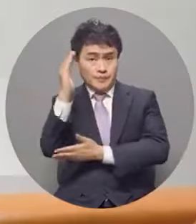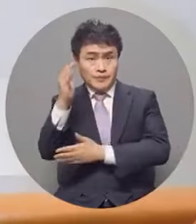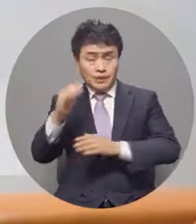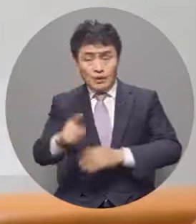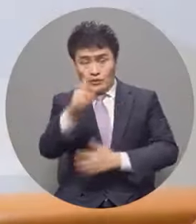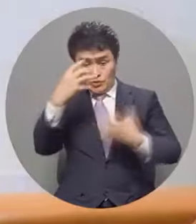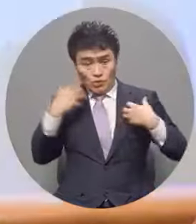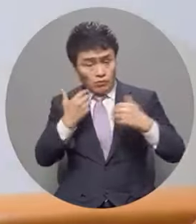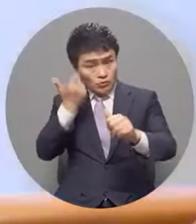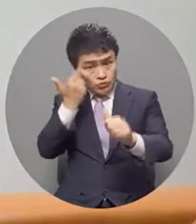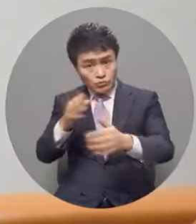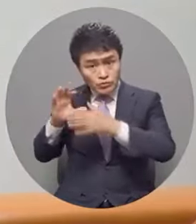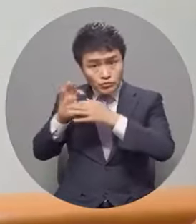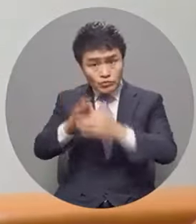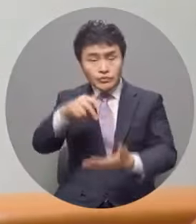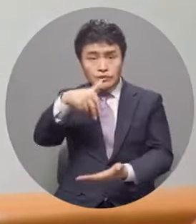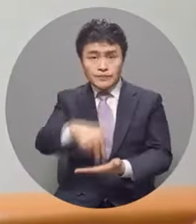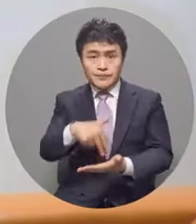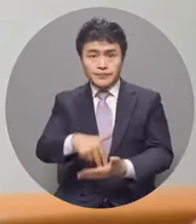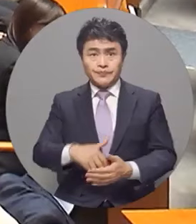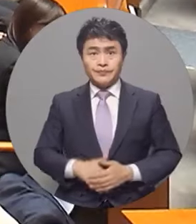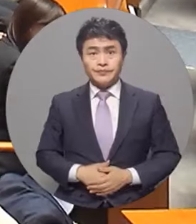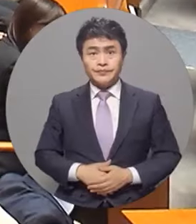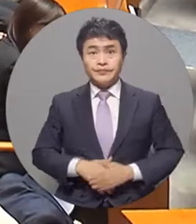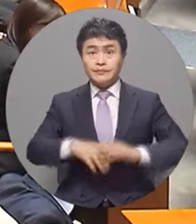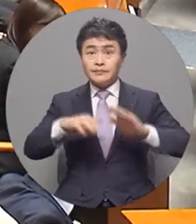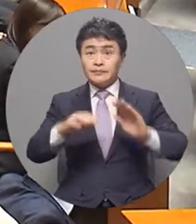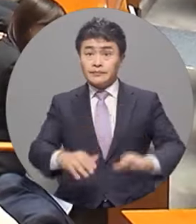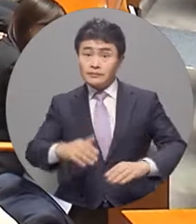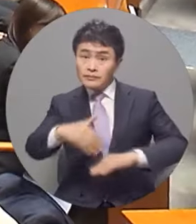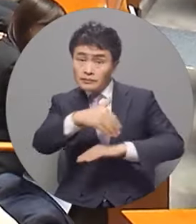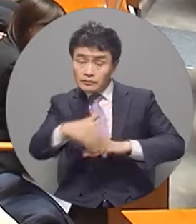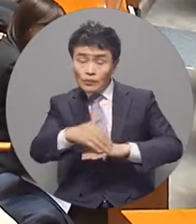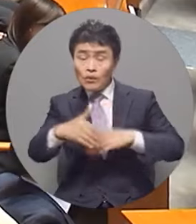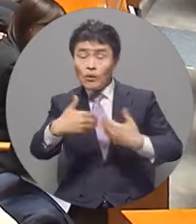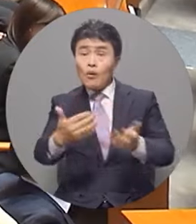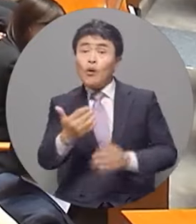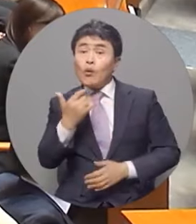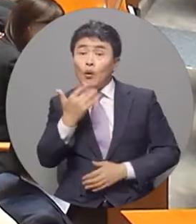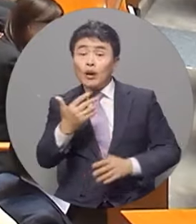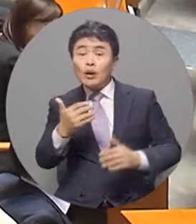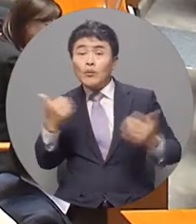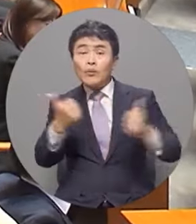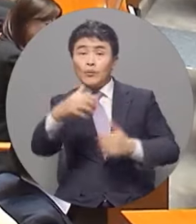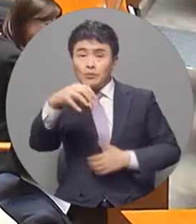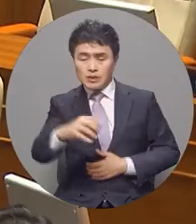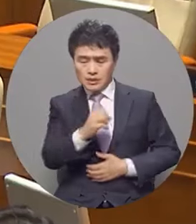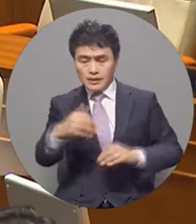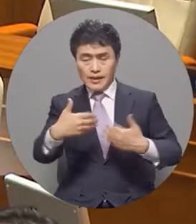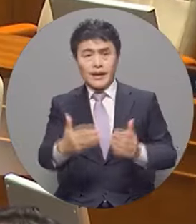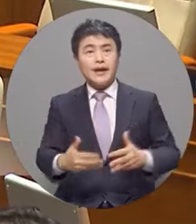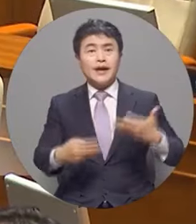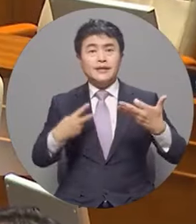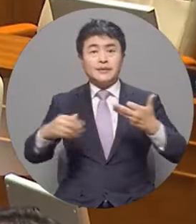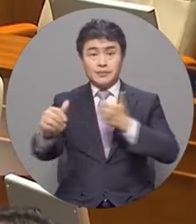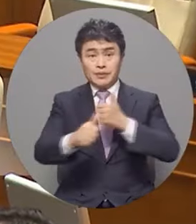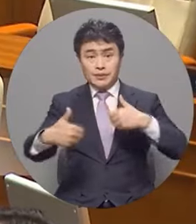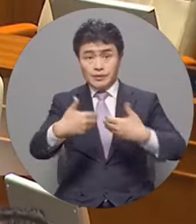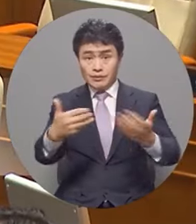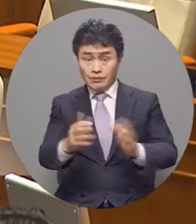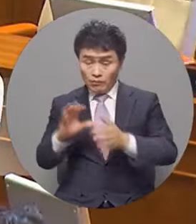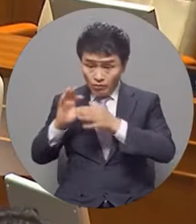대정부 질문을 진행하겠다는 입장입니다. 일정상 오는 화요일 본회의에서 야당의 18대 0